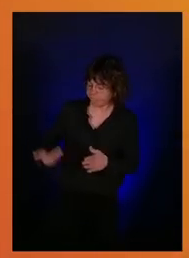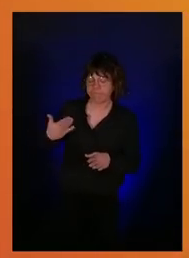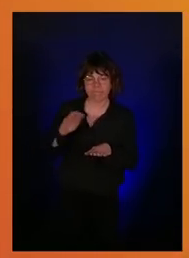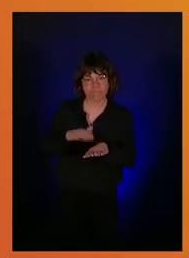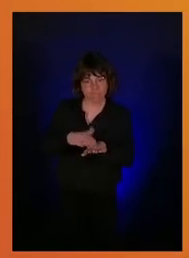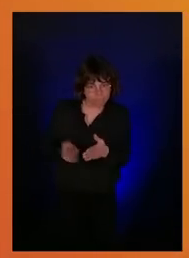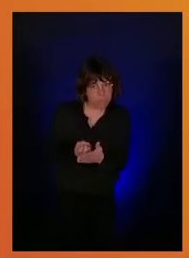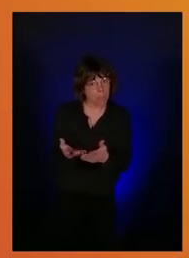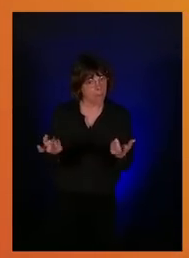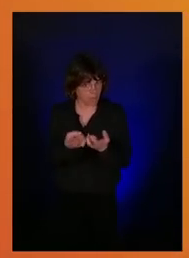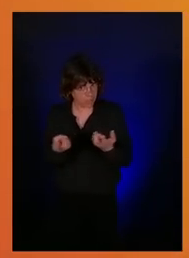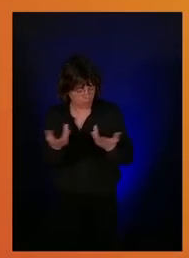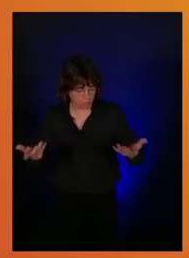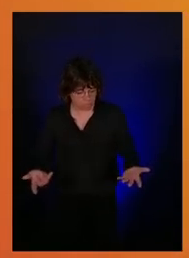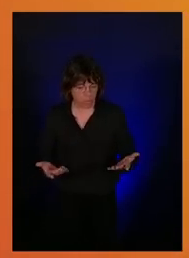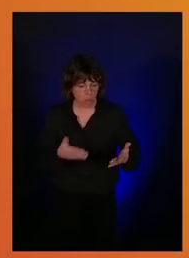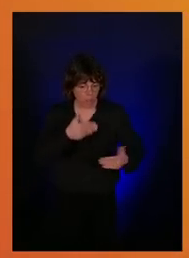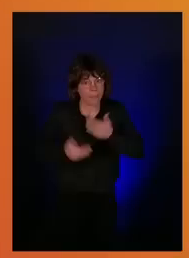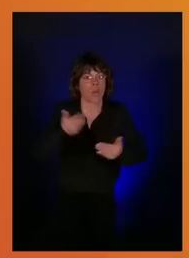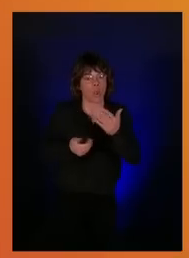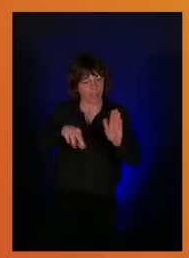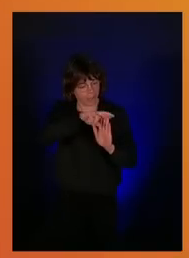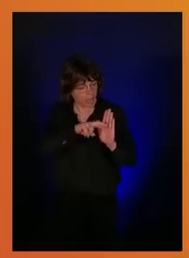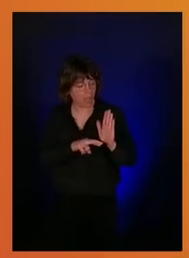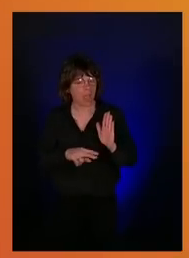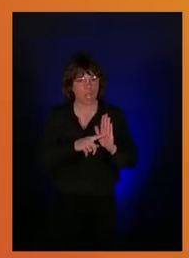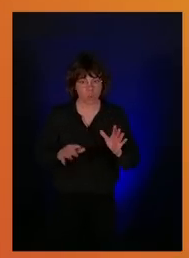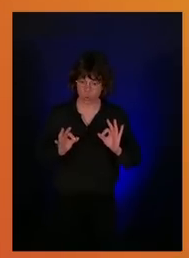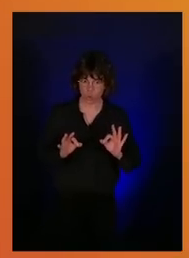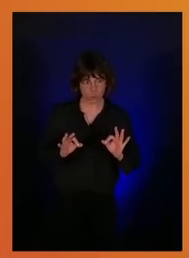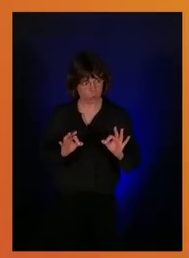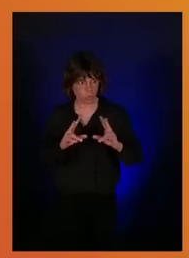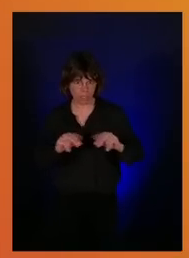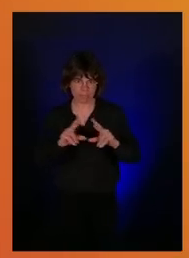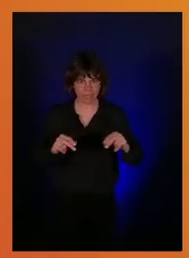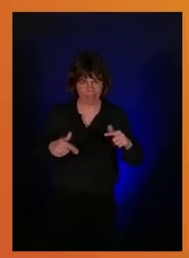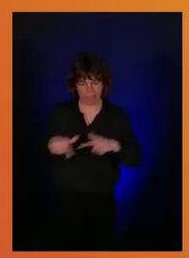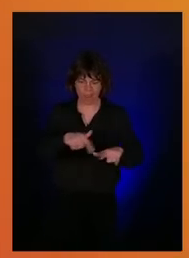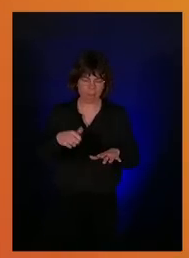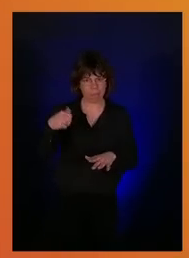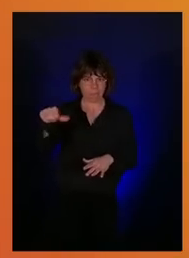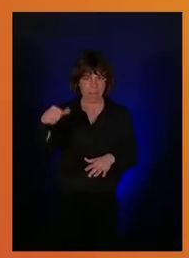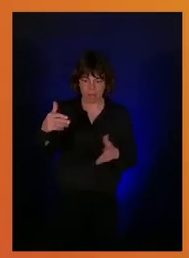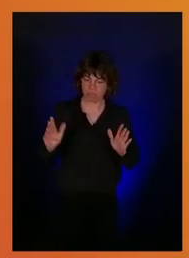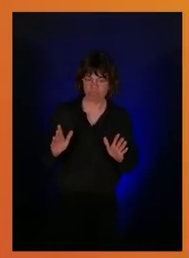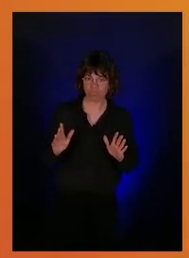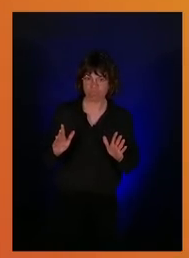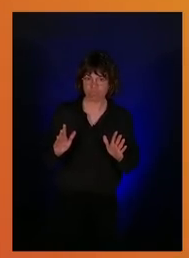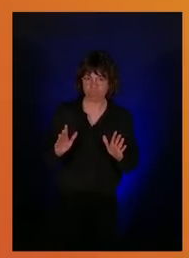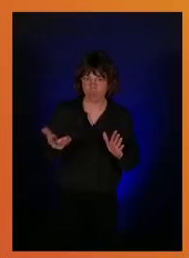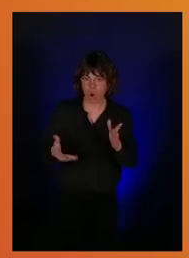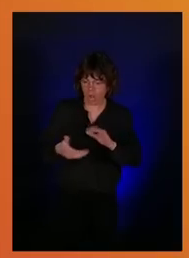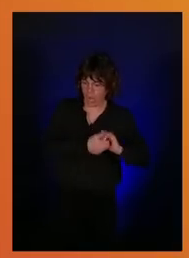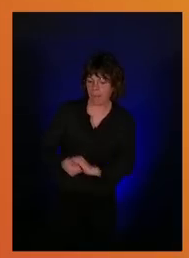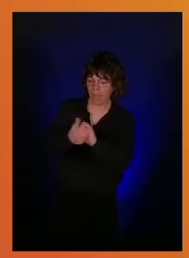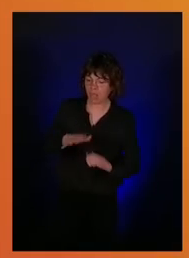préconisations, notamment afin d'améliorer les règles relatives à la justification de la résidence principale pour nos camarades bénéficiant d'un